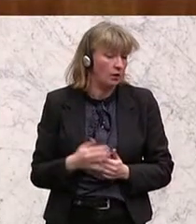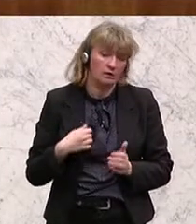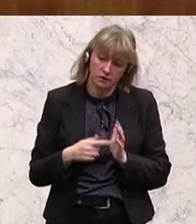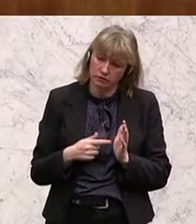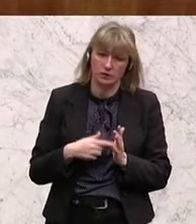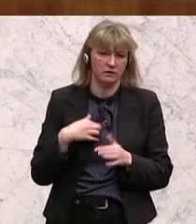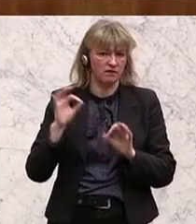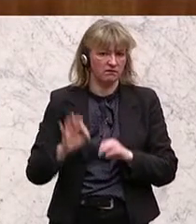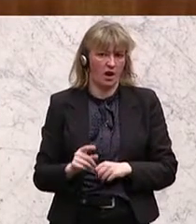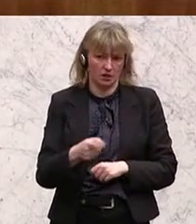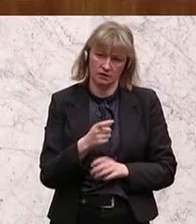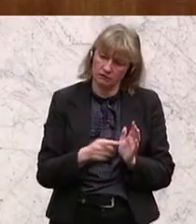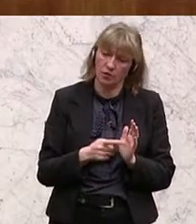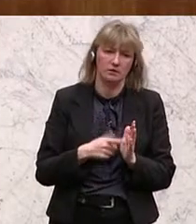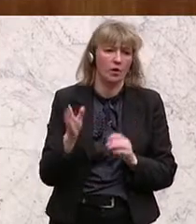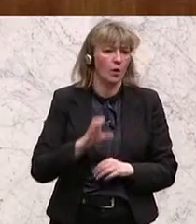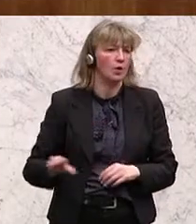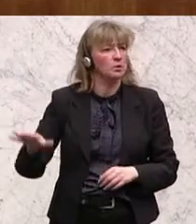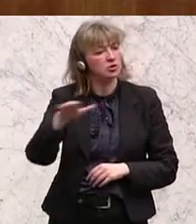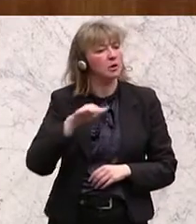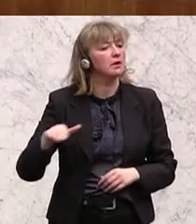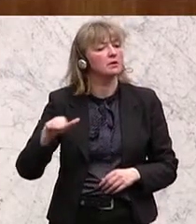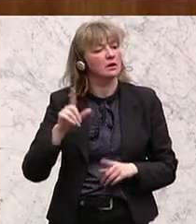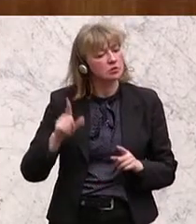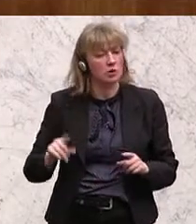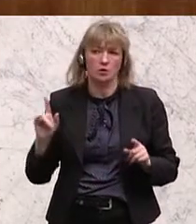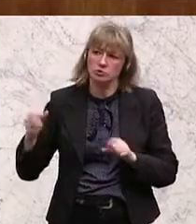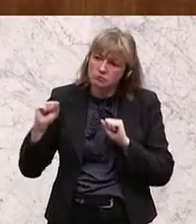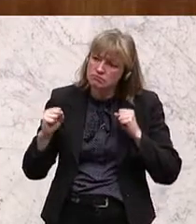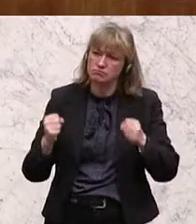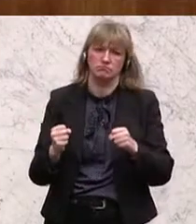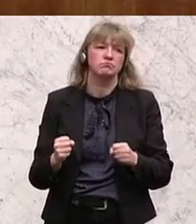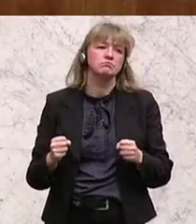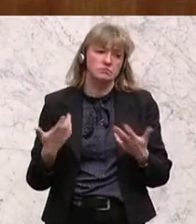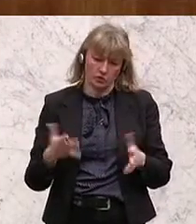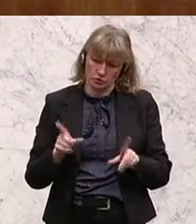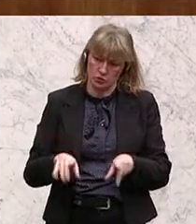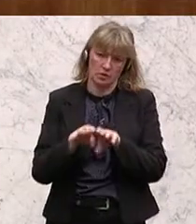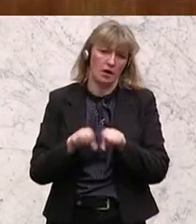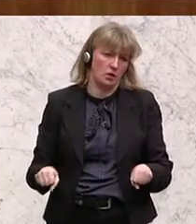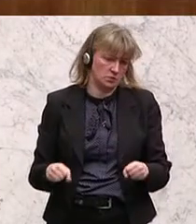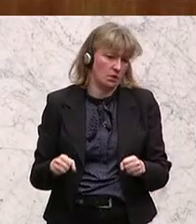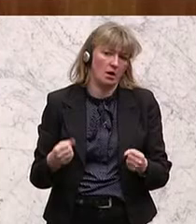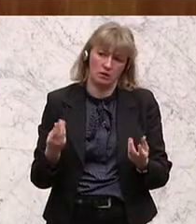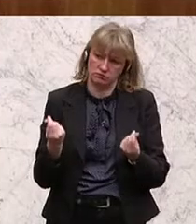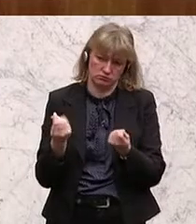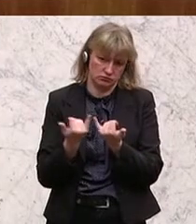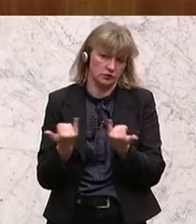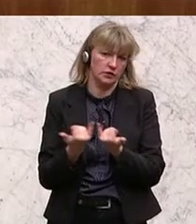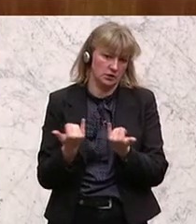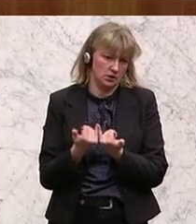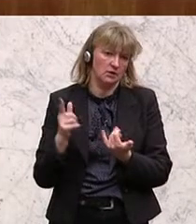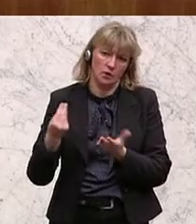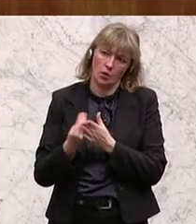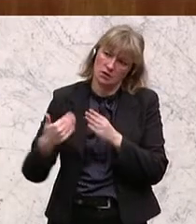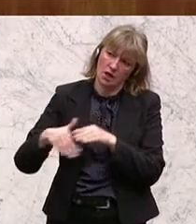wir Freiheitliche, dass auf europäischer Ebene sich intensiv dafür eingesetzt wird, dass entsprechende Vereinbarungen getroffen werden, die hier